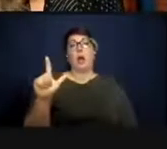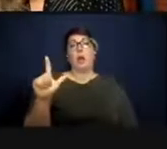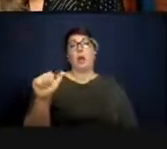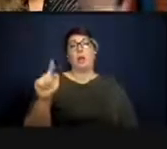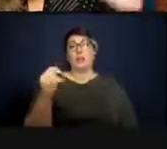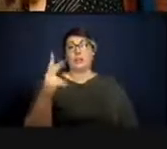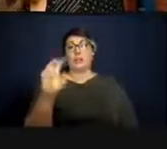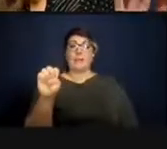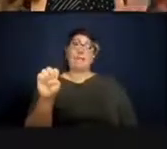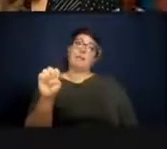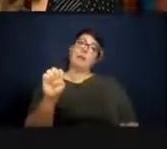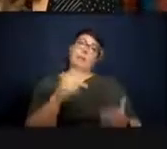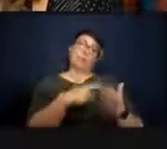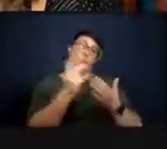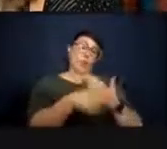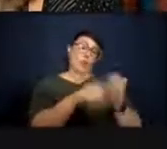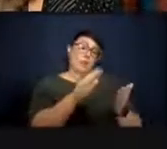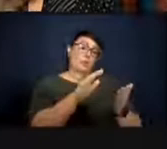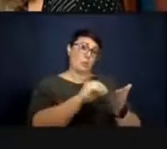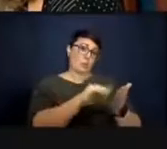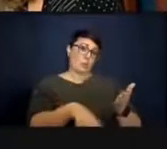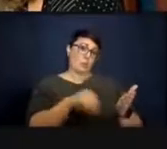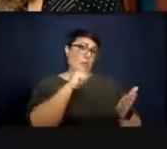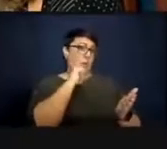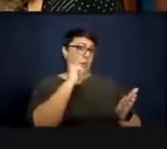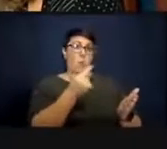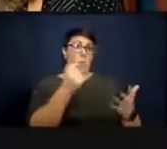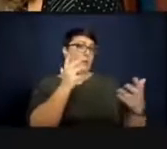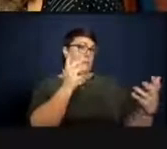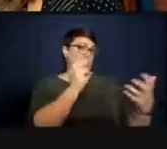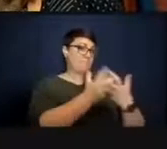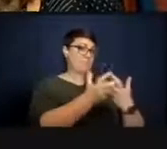tusisahau wanafunzi wetu wa rangi.